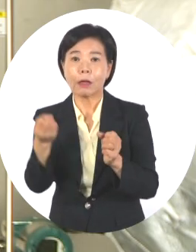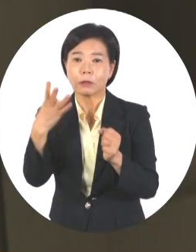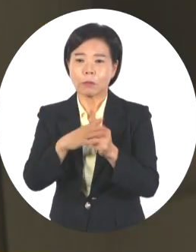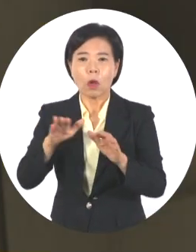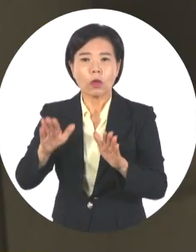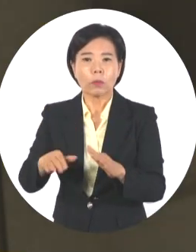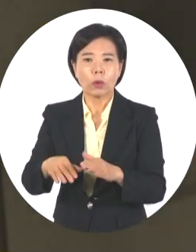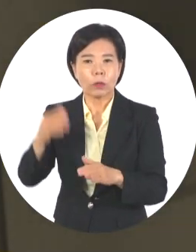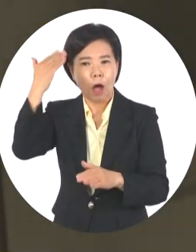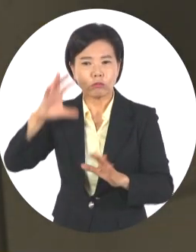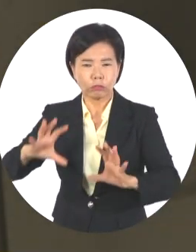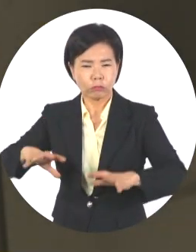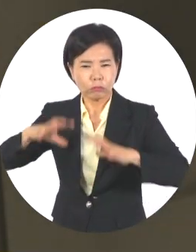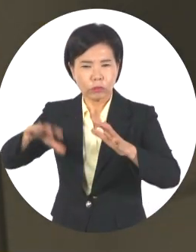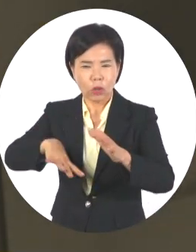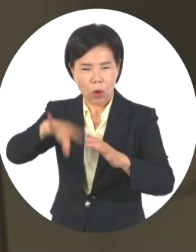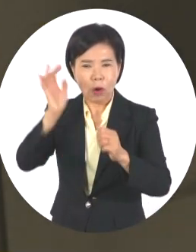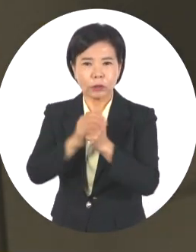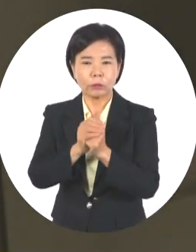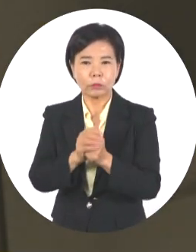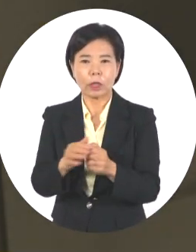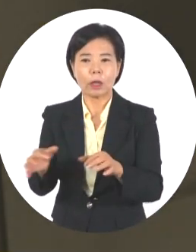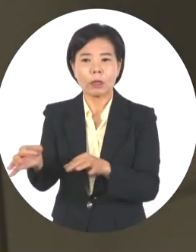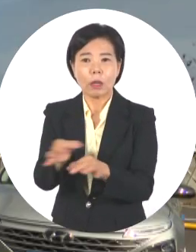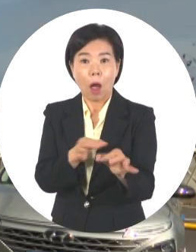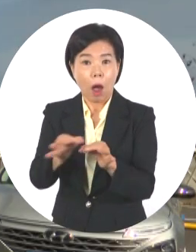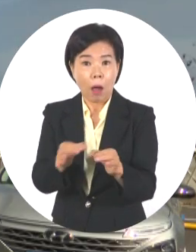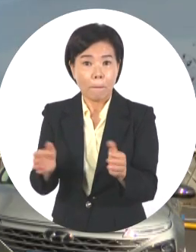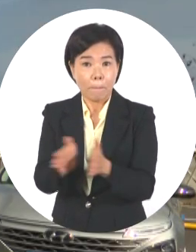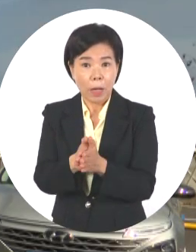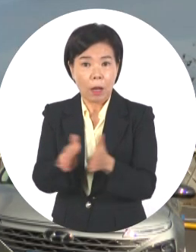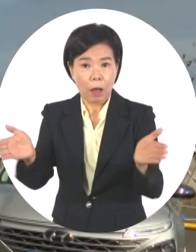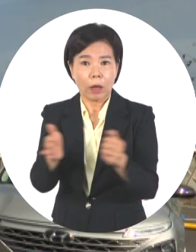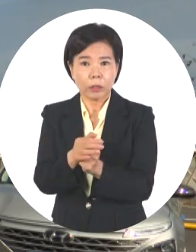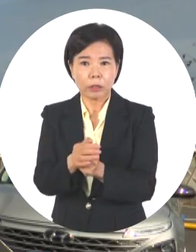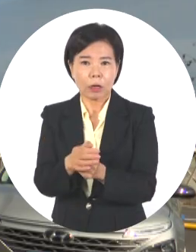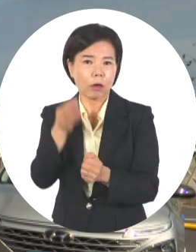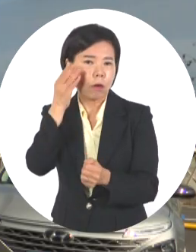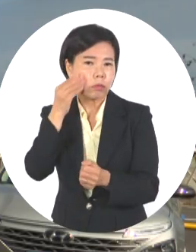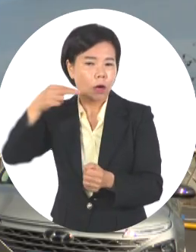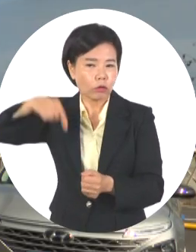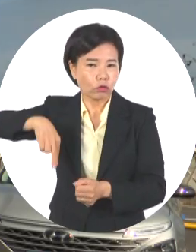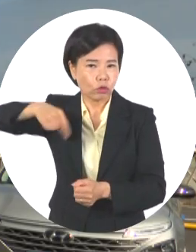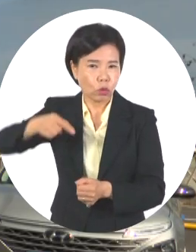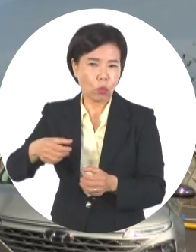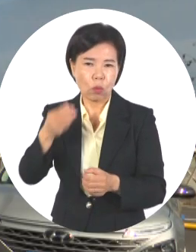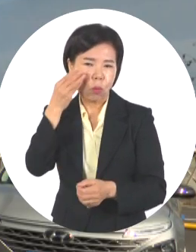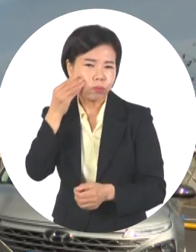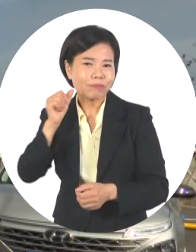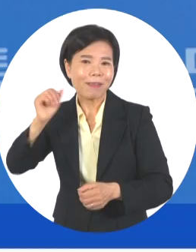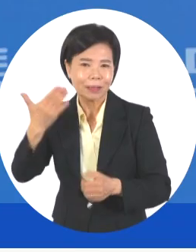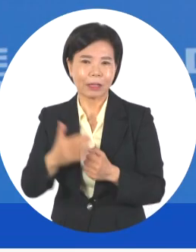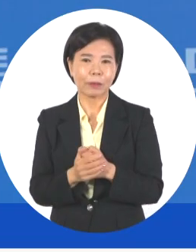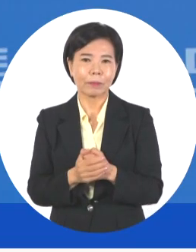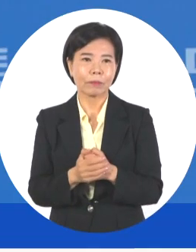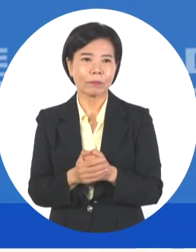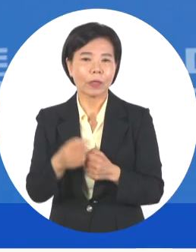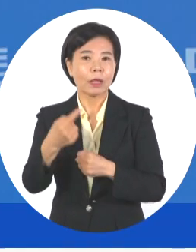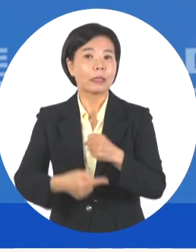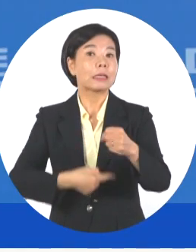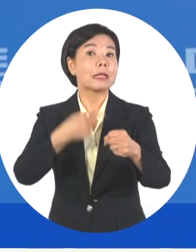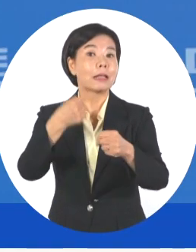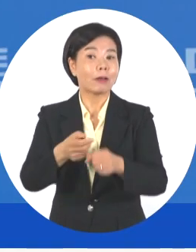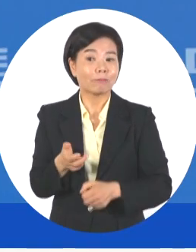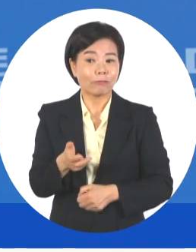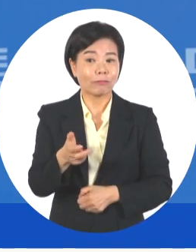이번에는 국내 최초로 그린수소 상업 판매를 통해 수소경제 활성화에 박차를 가하고 있습니다. 연간